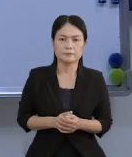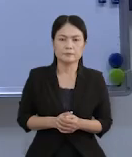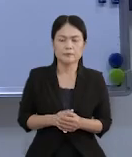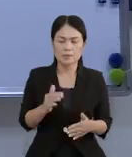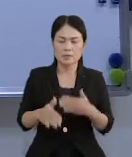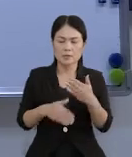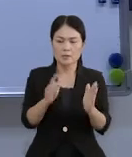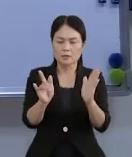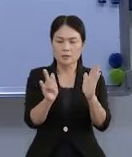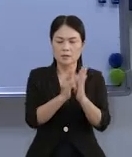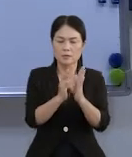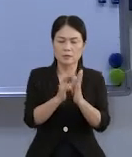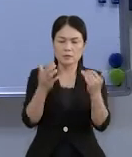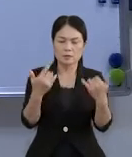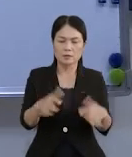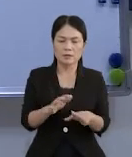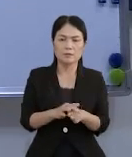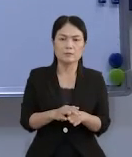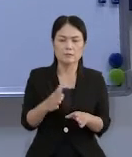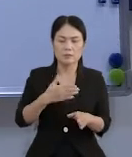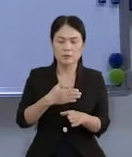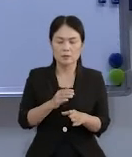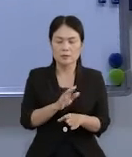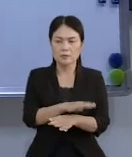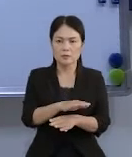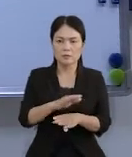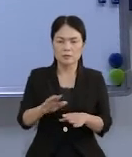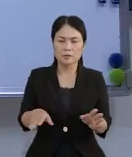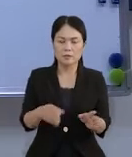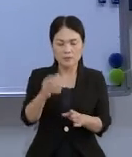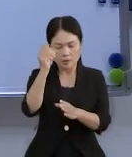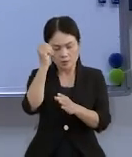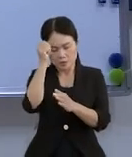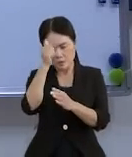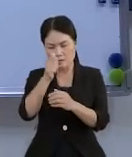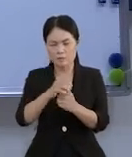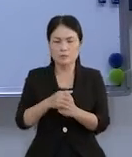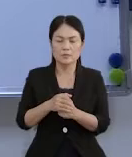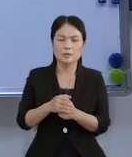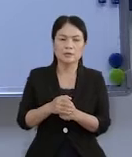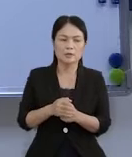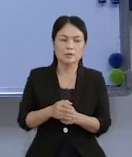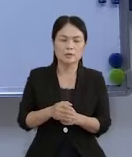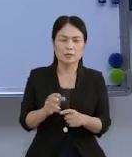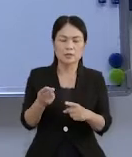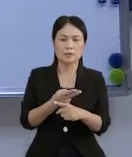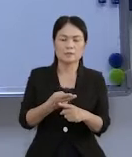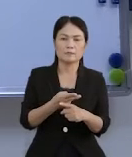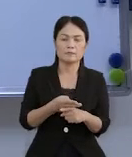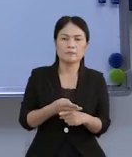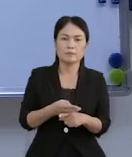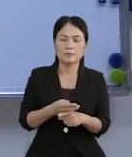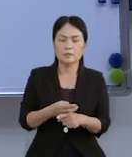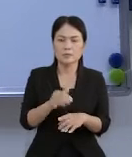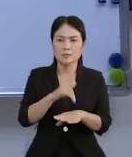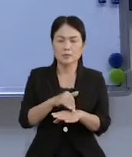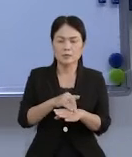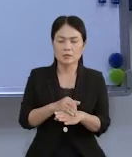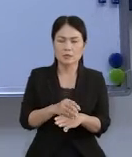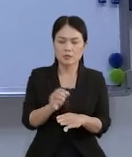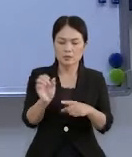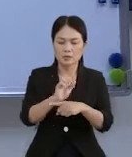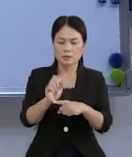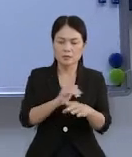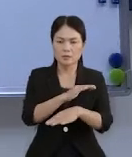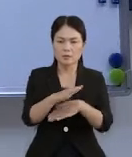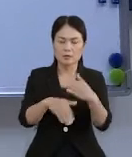Bà tốt bị bàn bà nhạc này hỏi nè cửu xong mà con tiếng ọc này chọn chám nâng dơ tự ạ nụ vọt nử lơ cửu chùm nọt